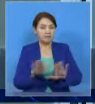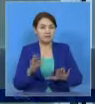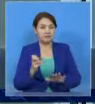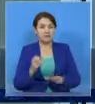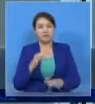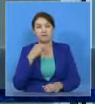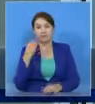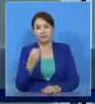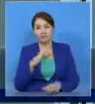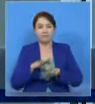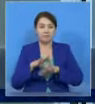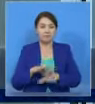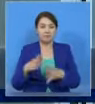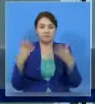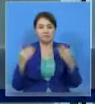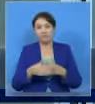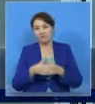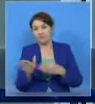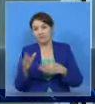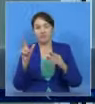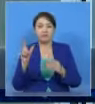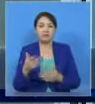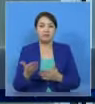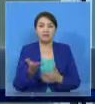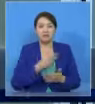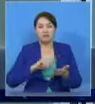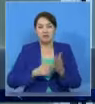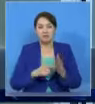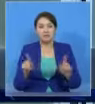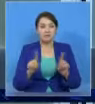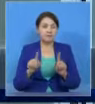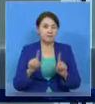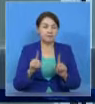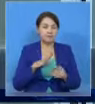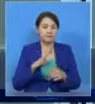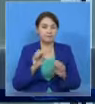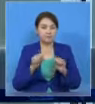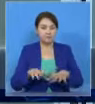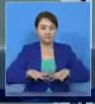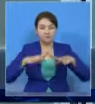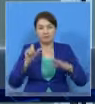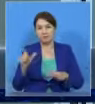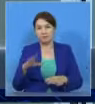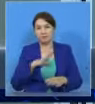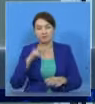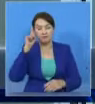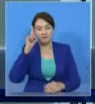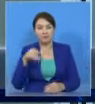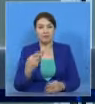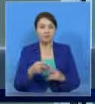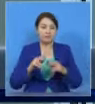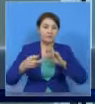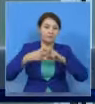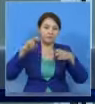и провести день открытых дверей. Наша цель, чтобы как можно больше людей, получается, узнали об этой